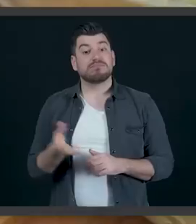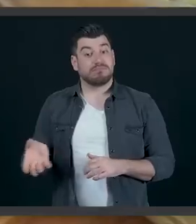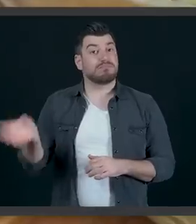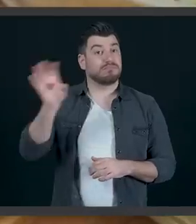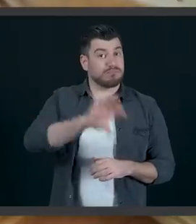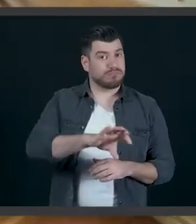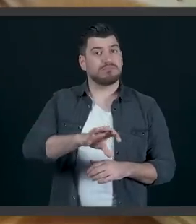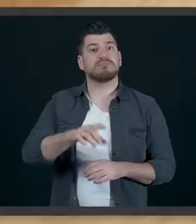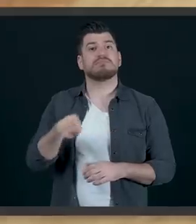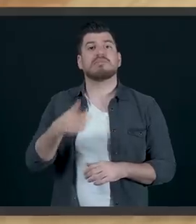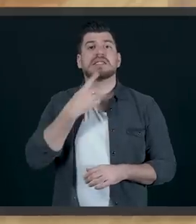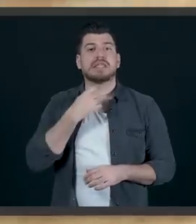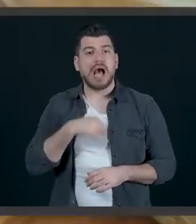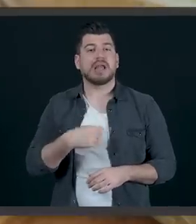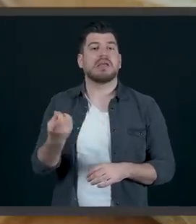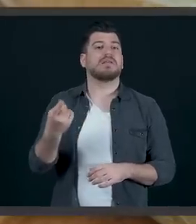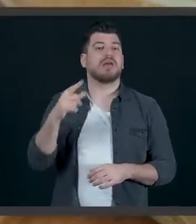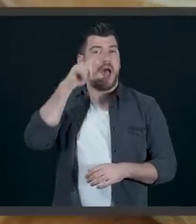ζάχαρη, αμύγδαλα,